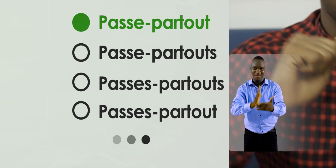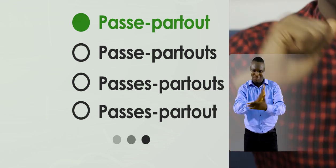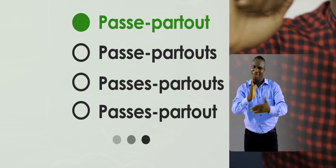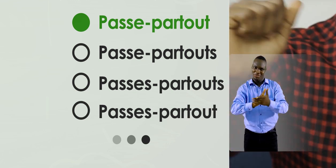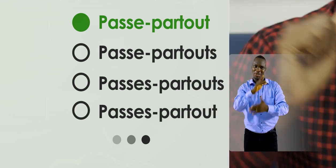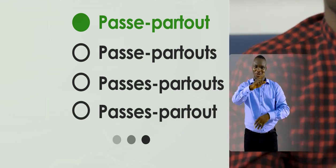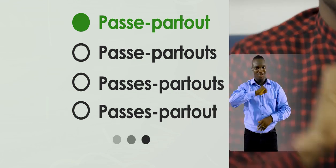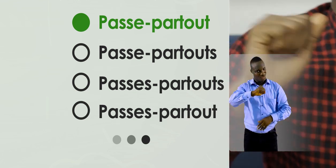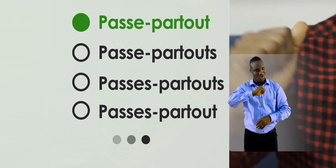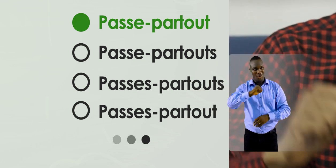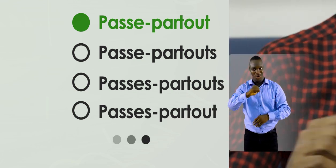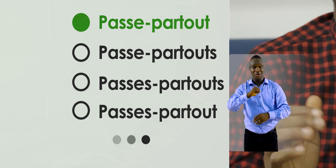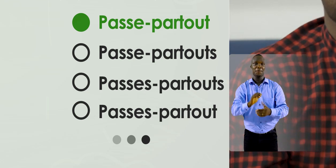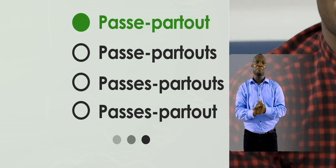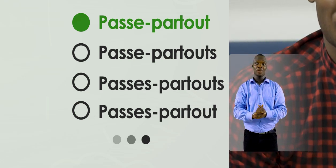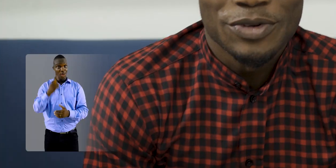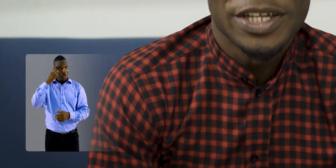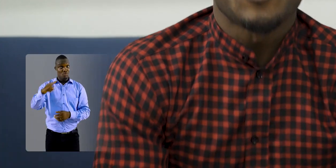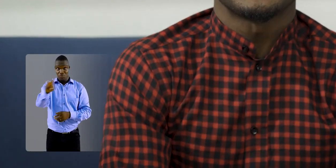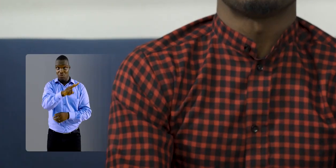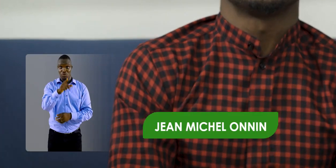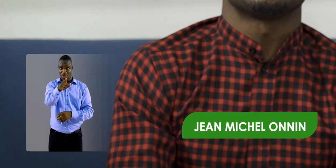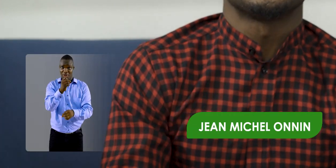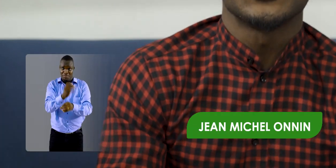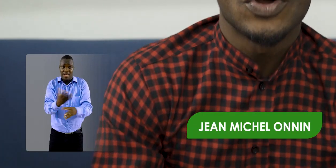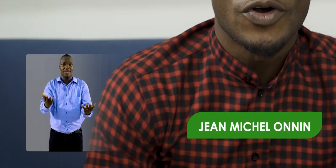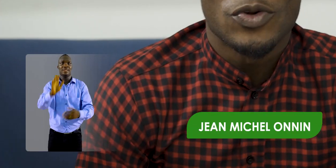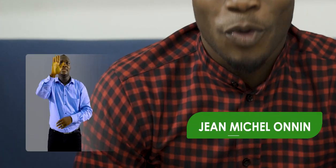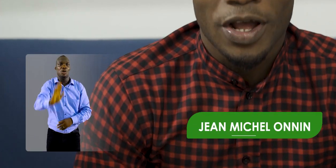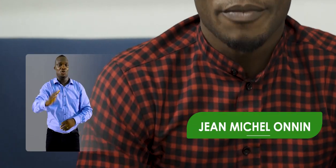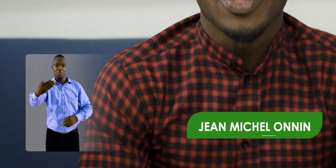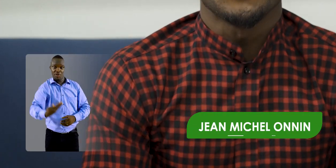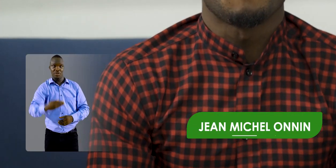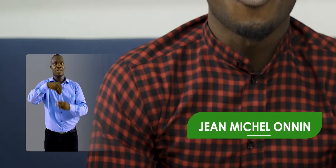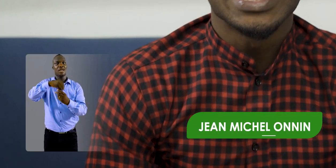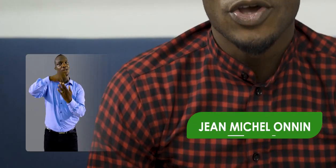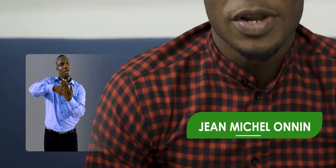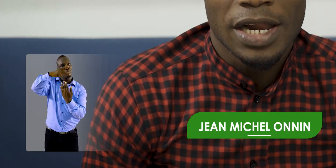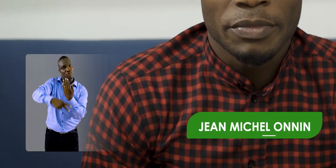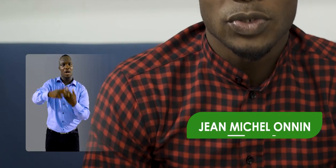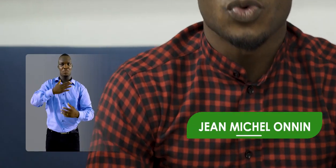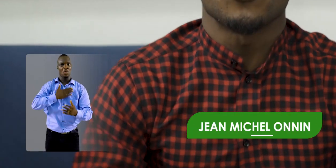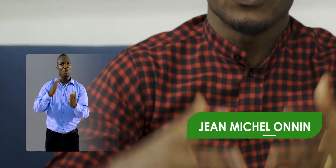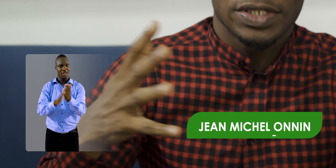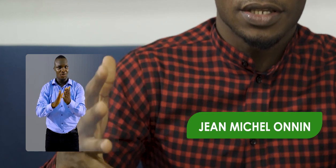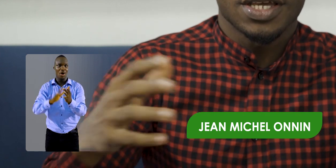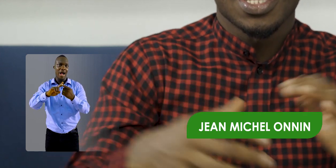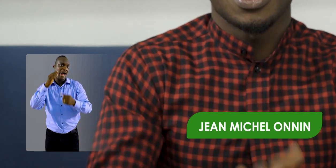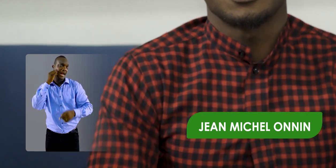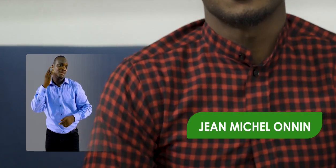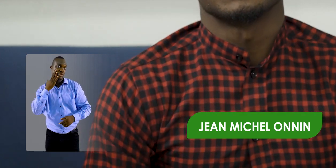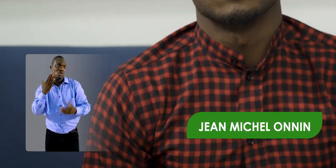Et ça commence bien pour moi aujourd'hui. Et pour vous aussi, je l'espère. Salut les copains, bienvenue dans le programme Mon école à la maison. On vous